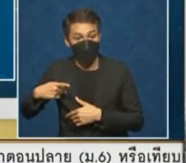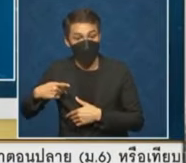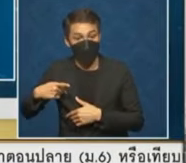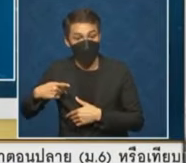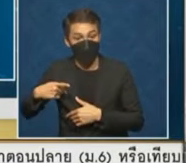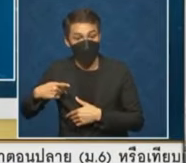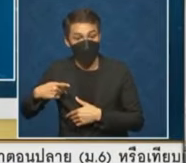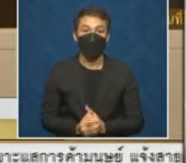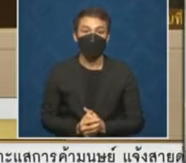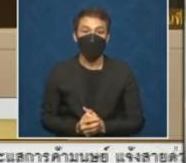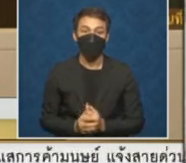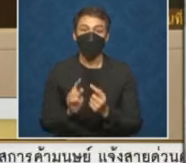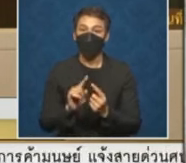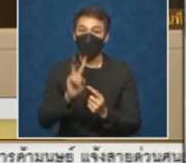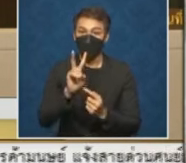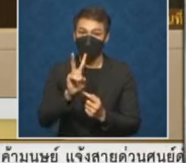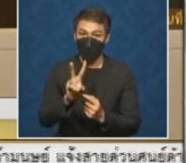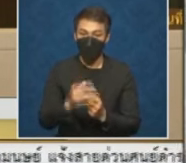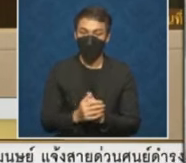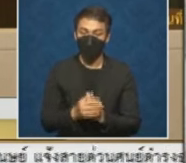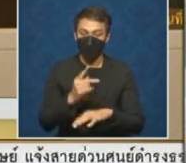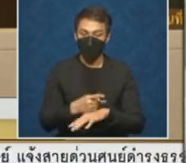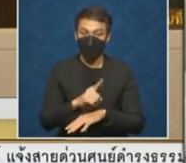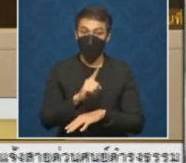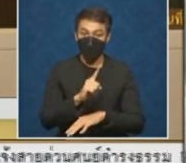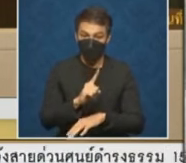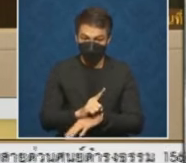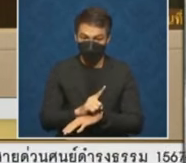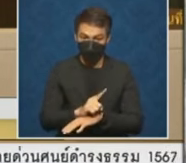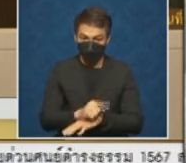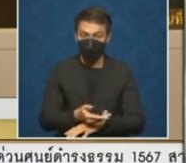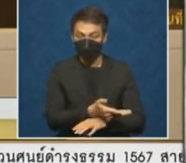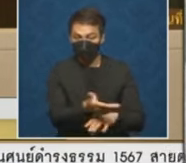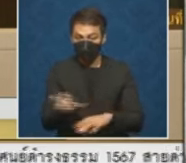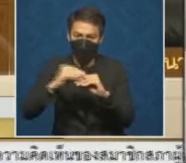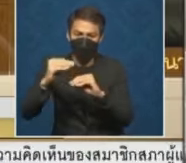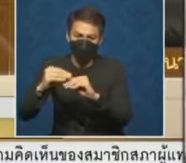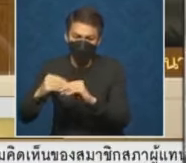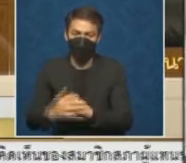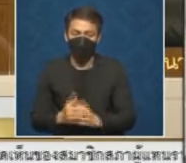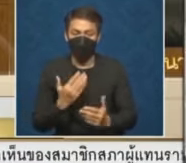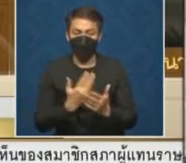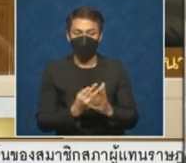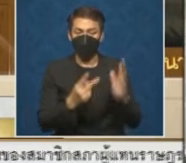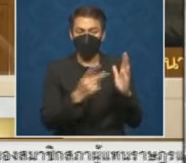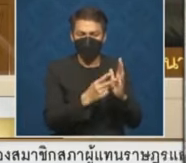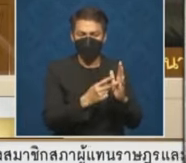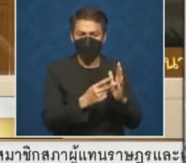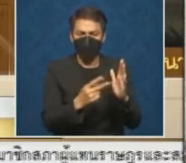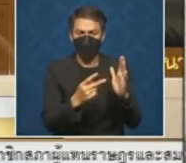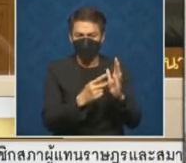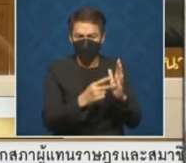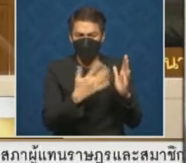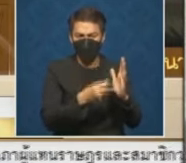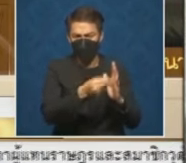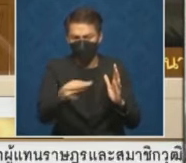กในสภาเมื่อวานนะดูเหมือนท่านไม่ได้กังวลตรงนั้นแล้วแถมมีความมั่นใจด้วยซ้ำคุณเปลวเนี่ยจึงโ